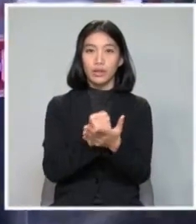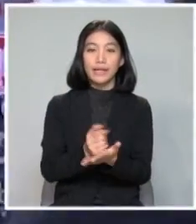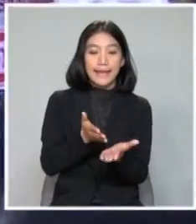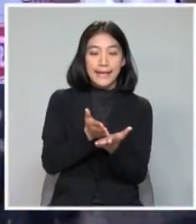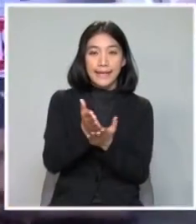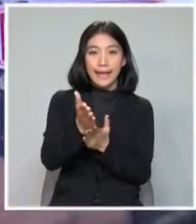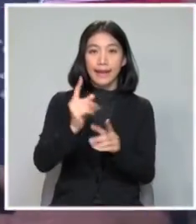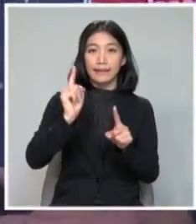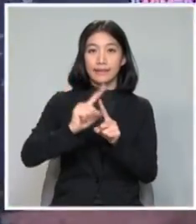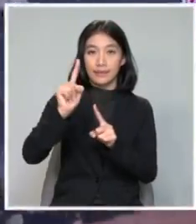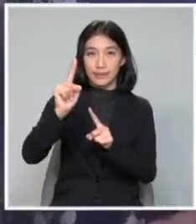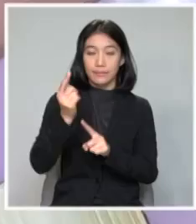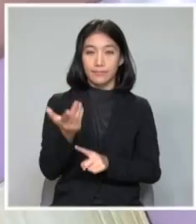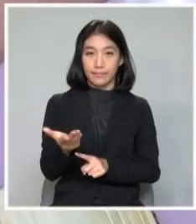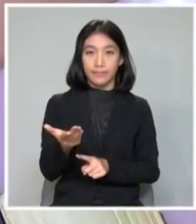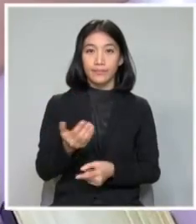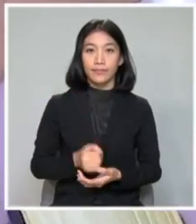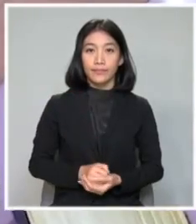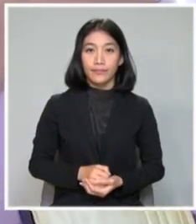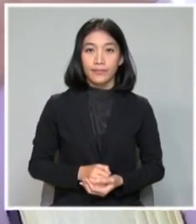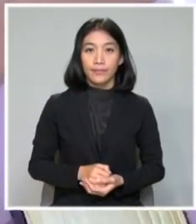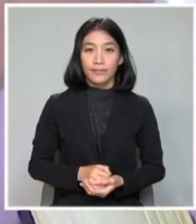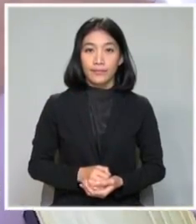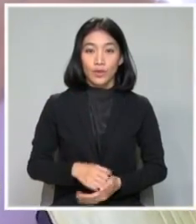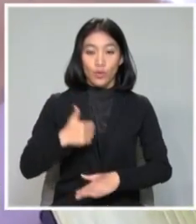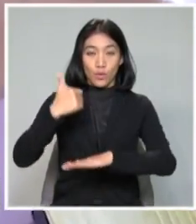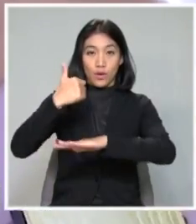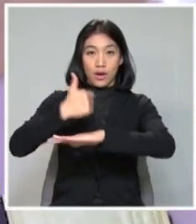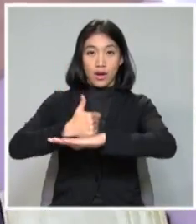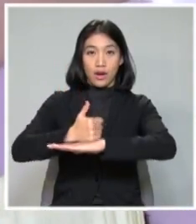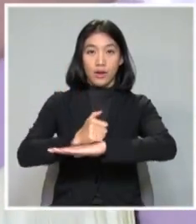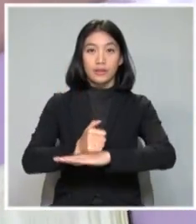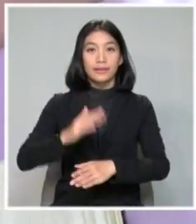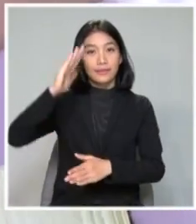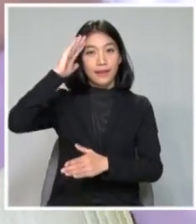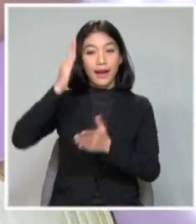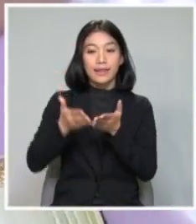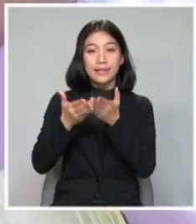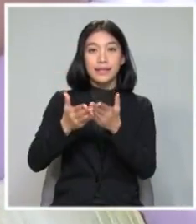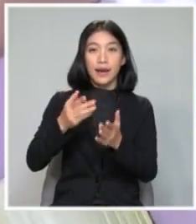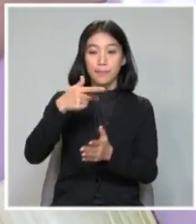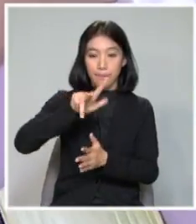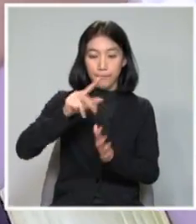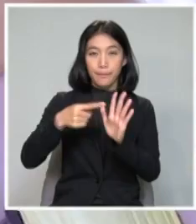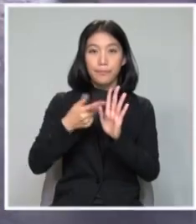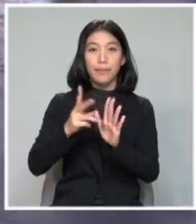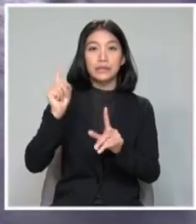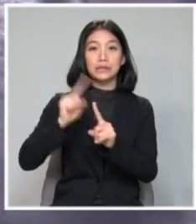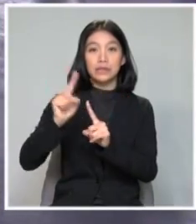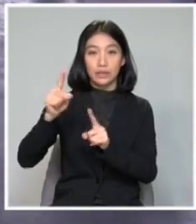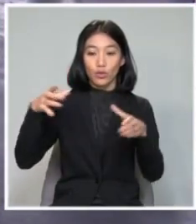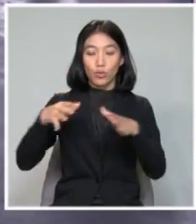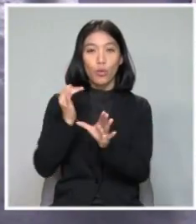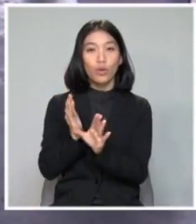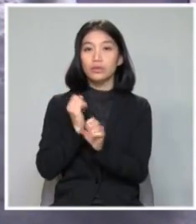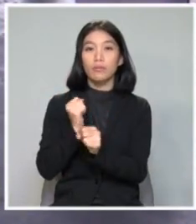นำโดยพลเรือโทสุรศักดิ์เมธยาภาผู้บัญชาการทัพเรือภาค1พร้อมหน่วยงานที่เกี่ยวข้องลงพื้นที่ปูพรมเข้าตร